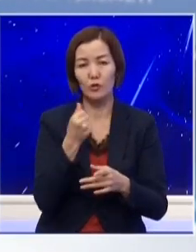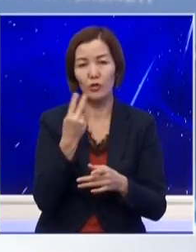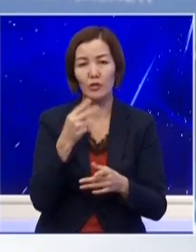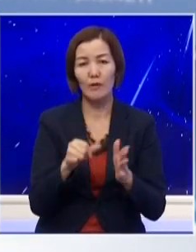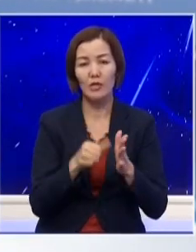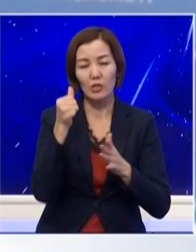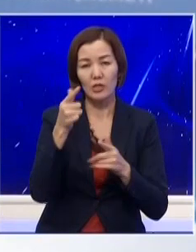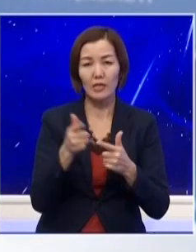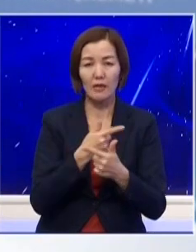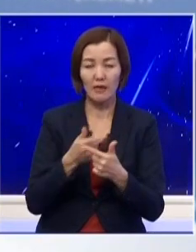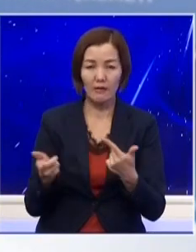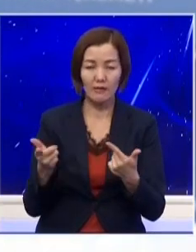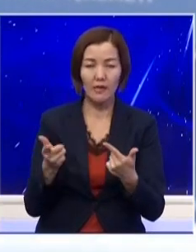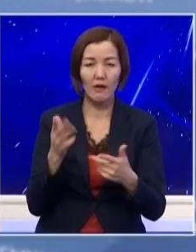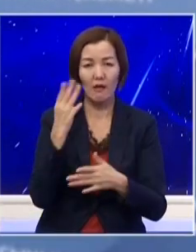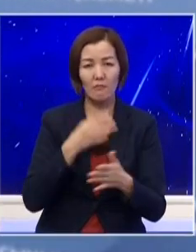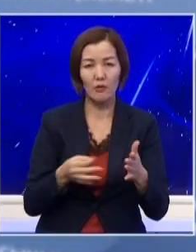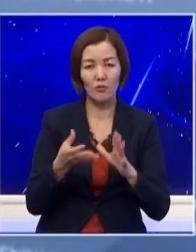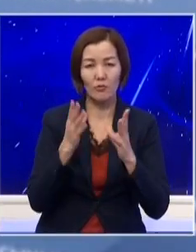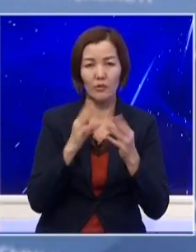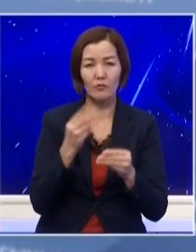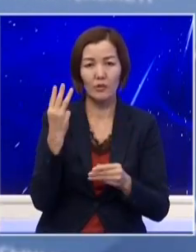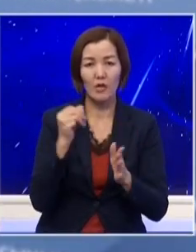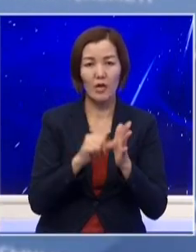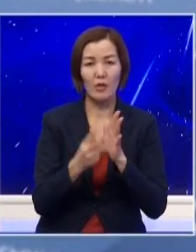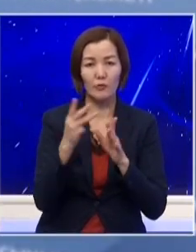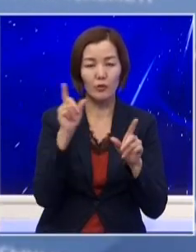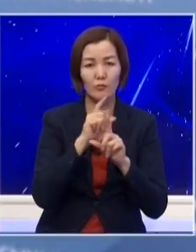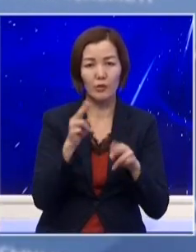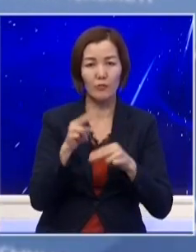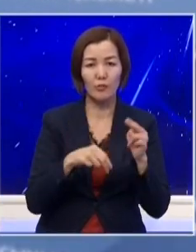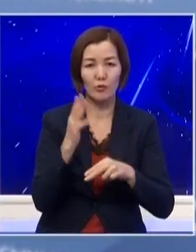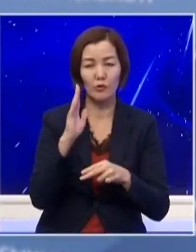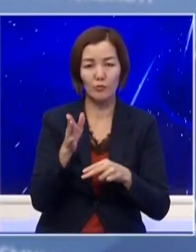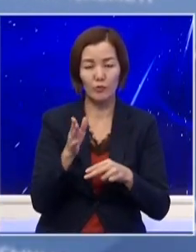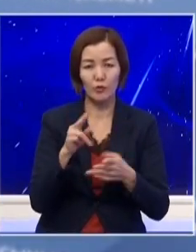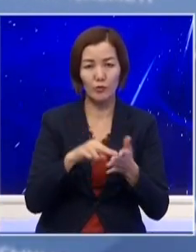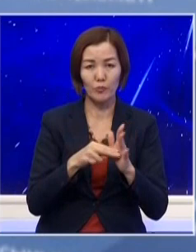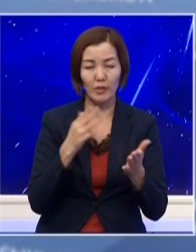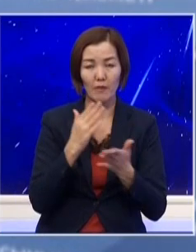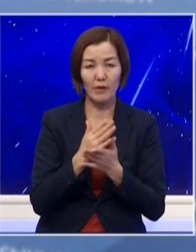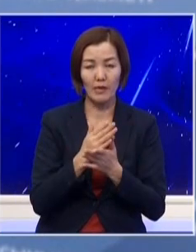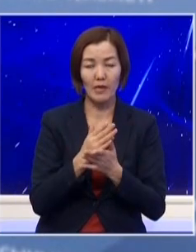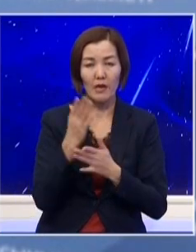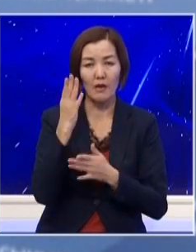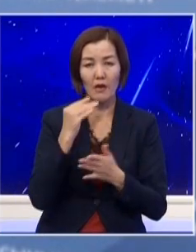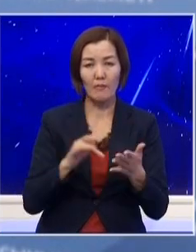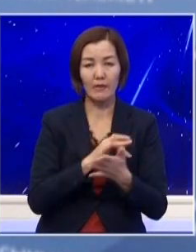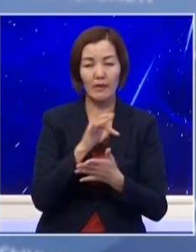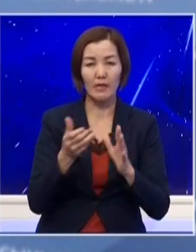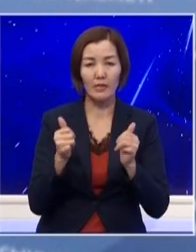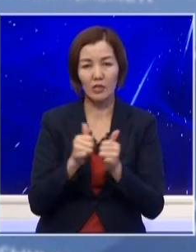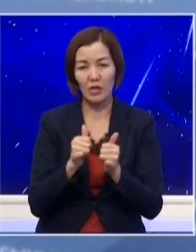2023-2026 жылдар аралығында Алматы облысында 63 мектептің құрылысы қарастырылып отыр. Бұл Алматы қаласының